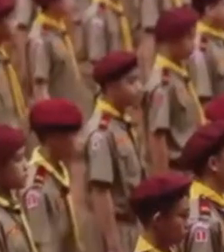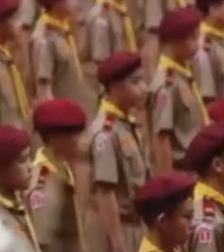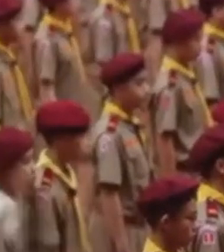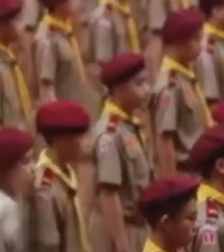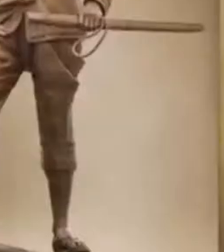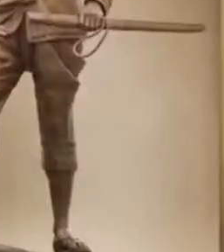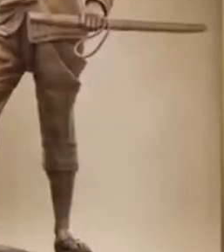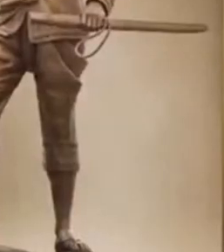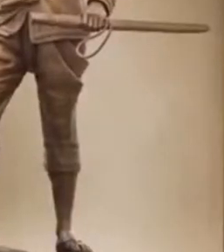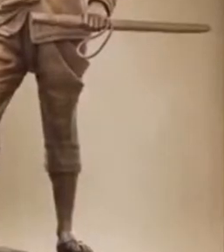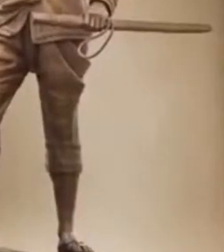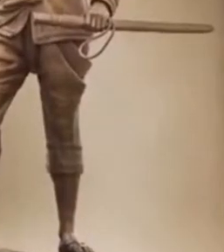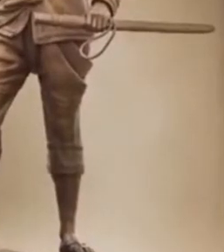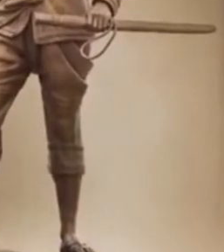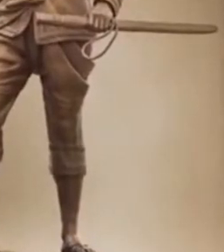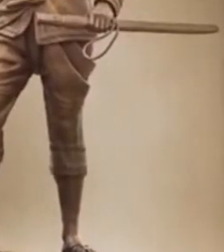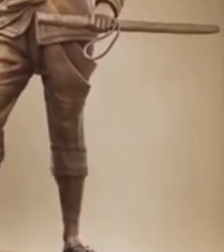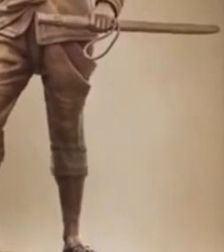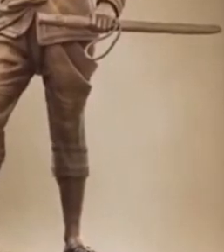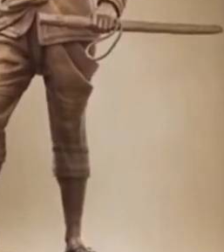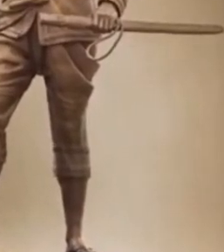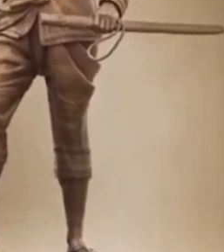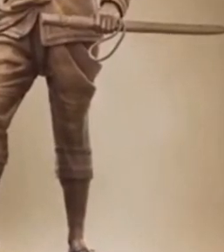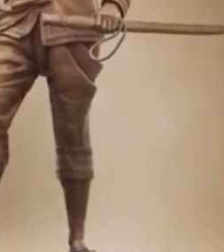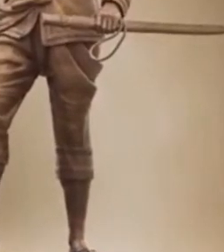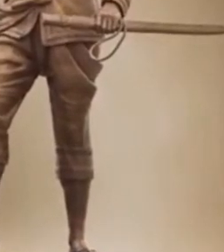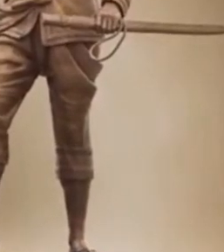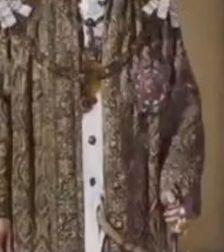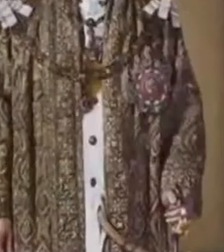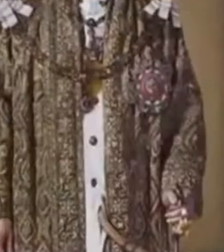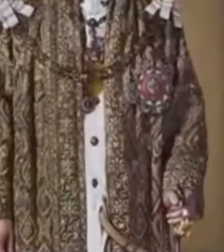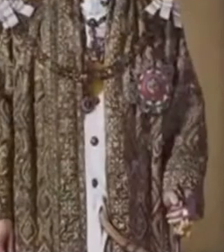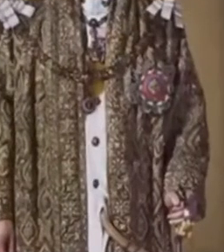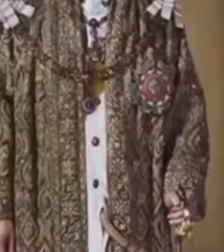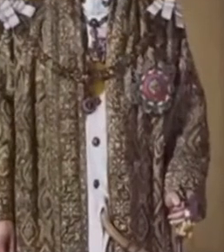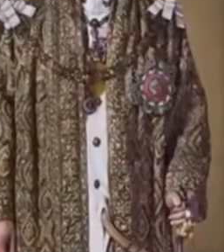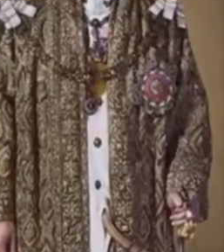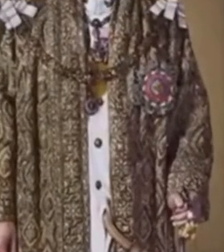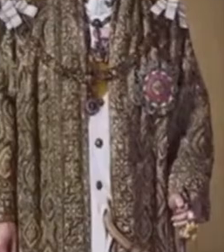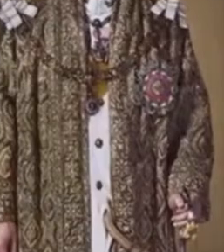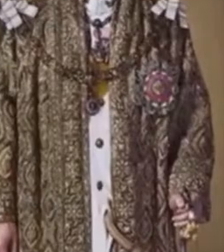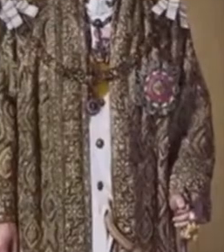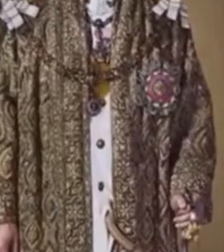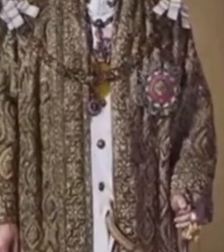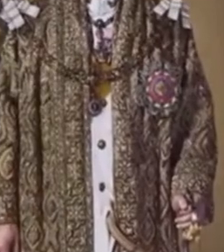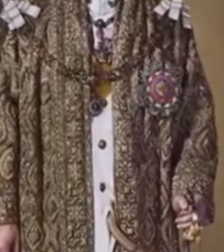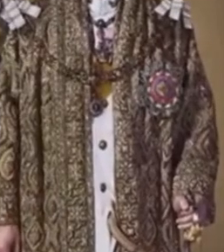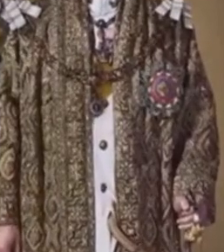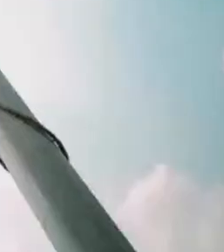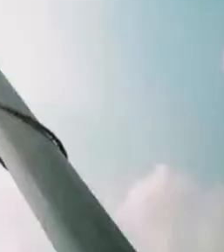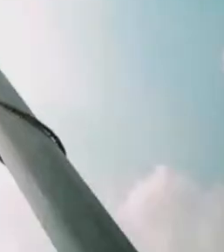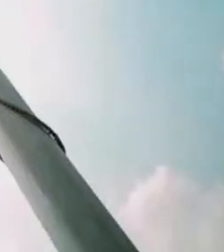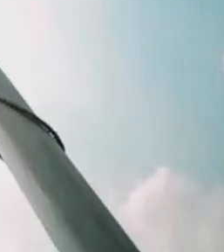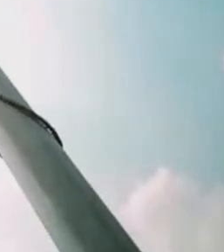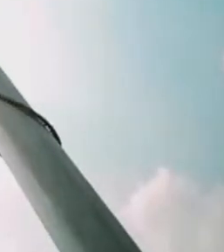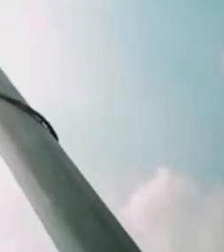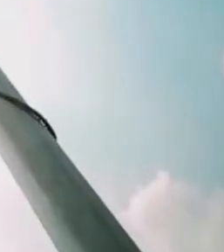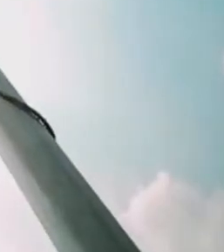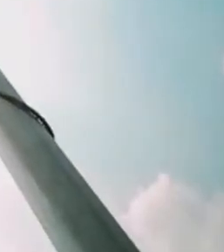ด้วยความภาคภูมิใจในเอกราชและความเสียสละของบรรพบุรุษไทยได้